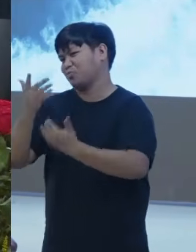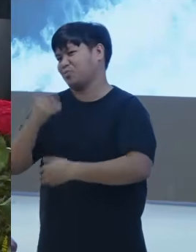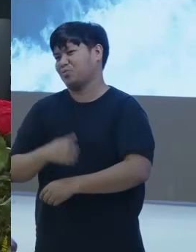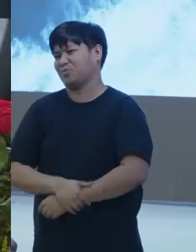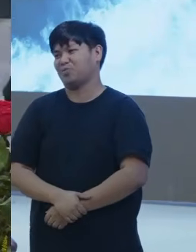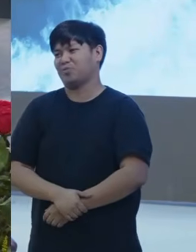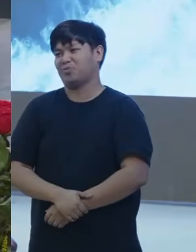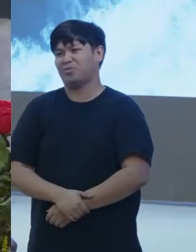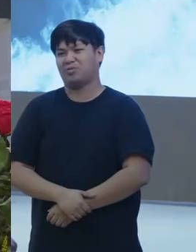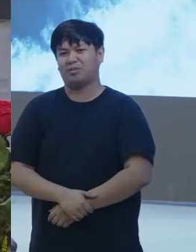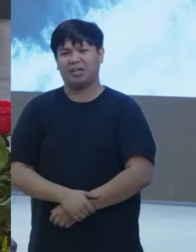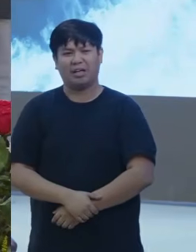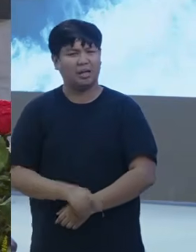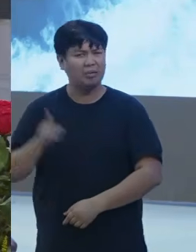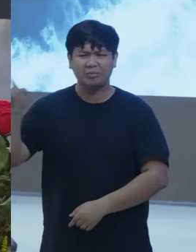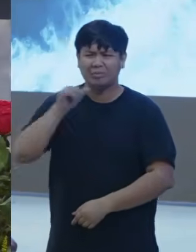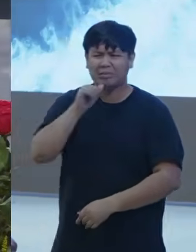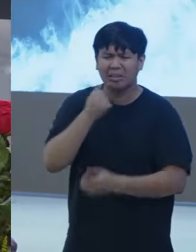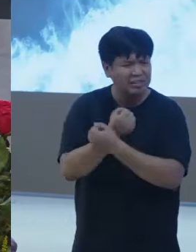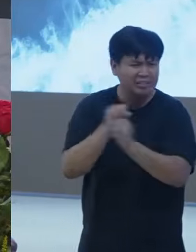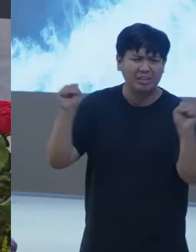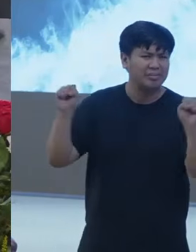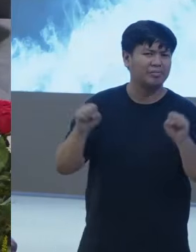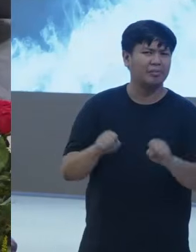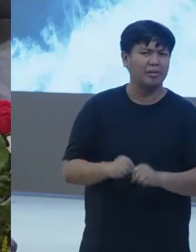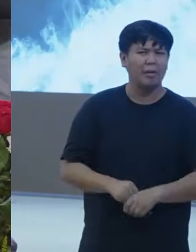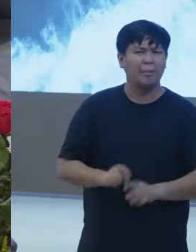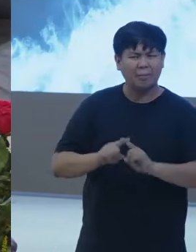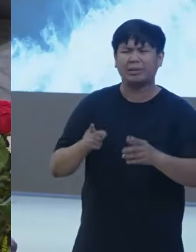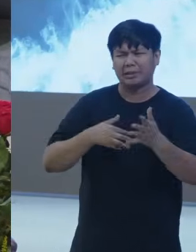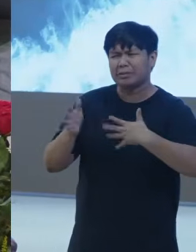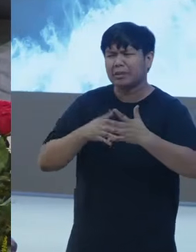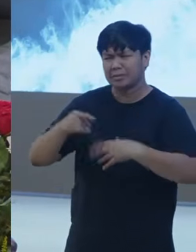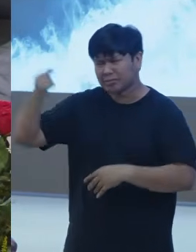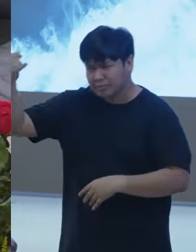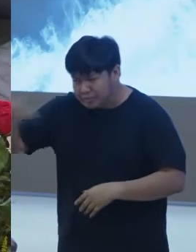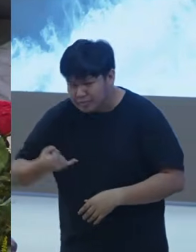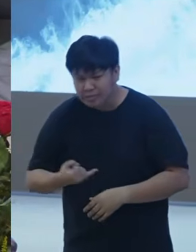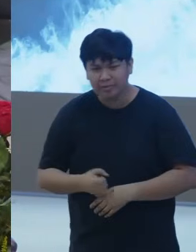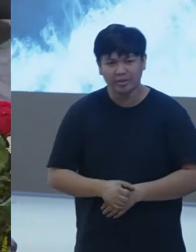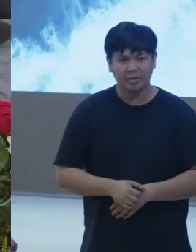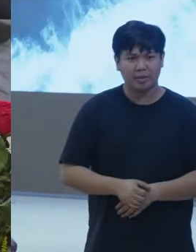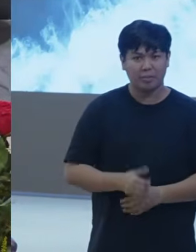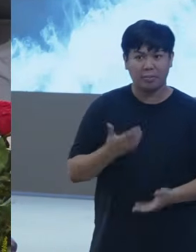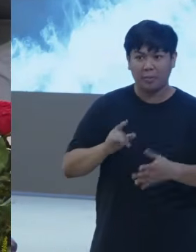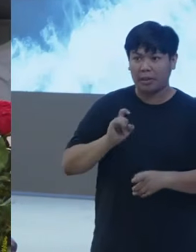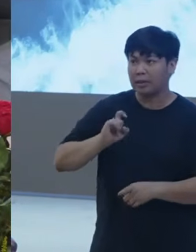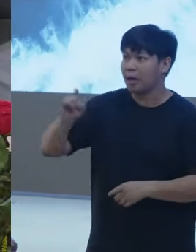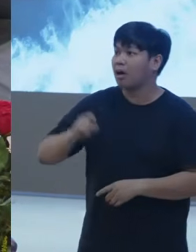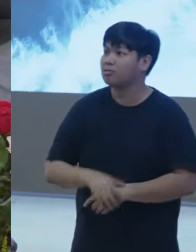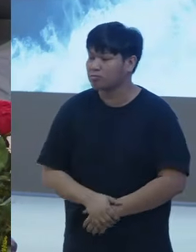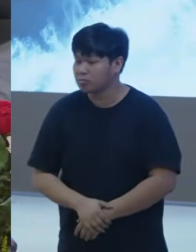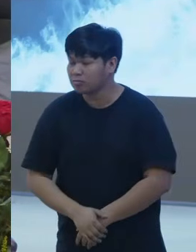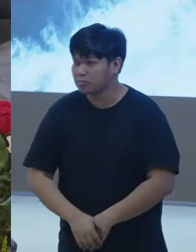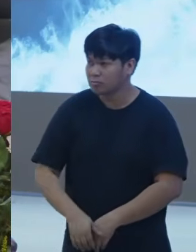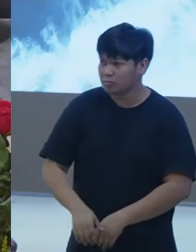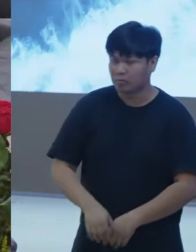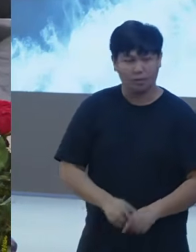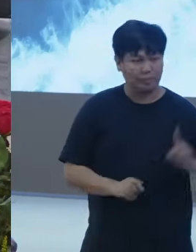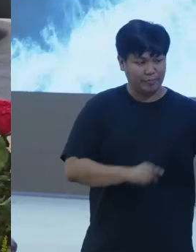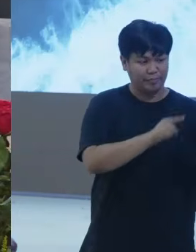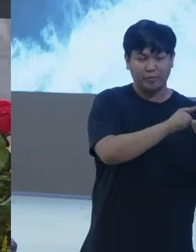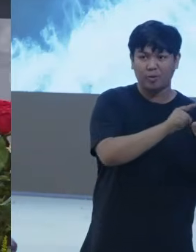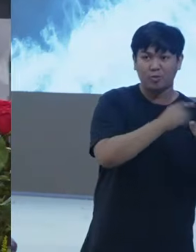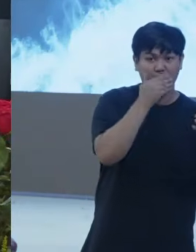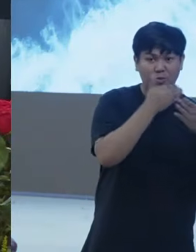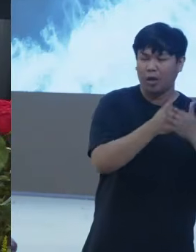So, hindi naman ito maliligtas. Sige, imbitahin ko na. So, tinext mo. Partner, mag-attend